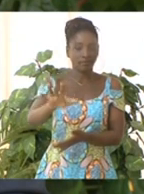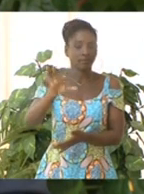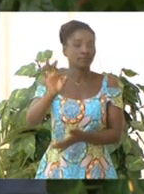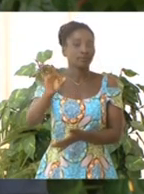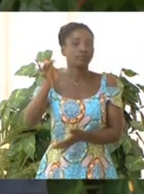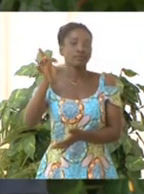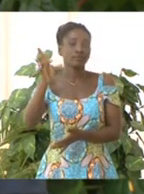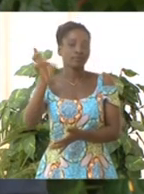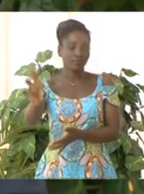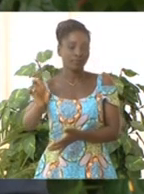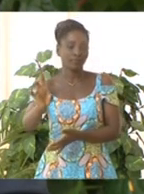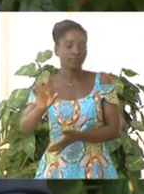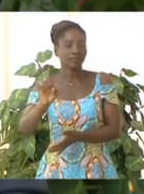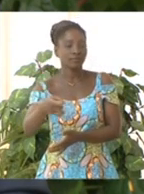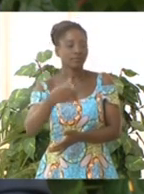97,79%.